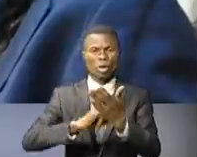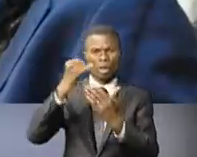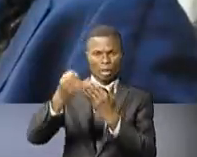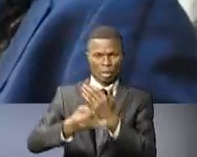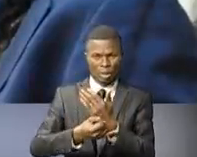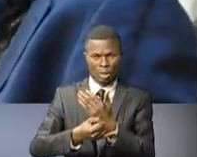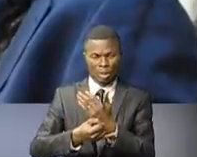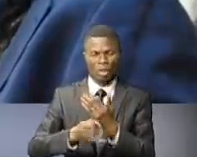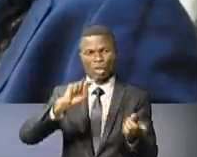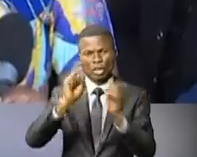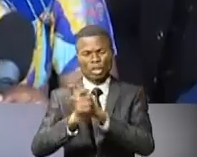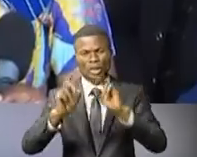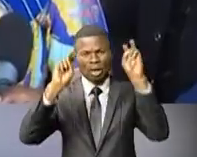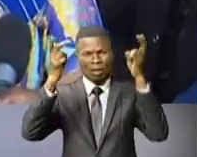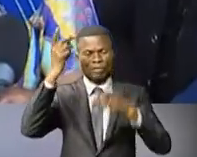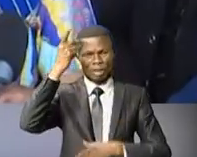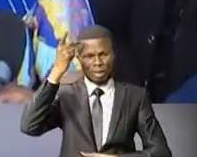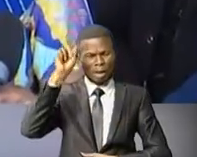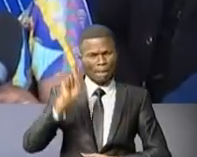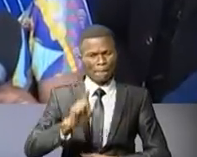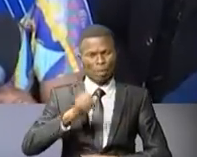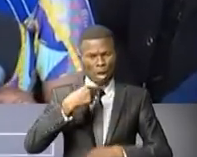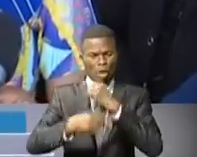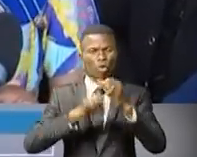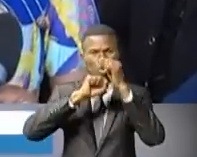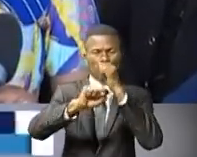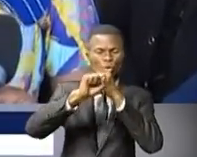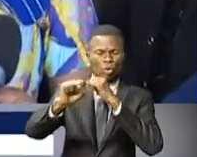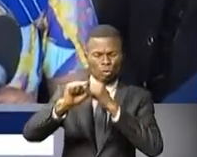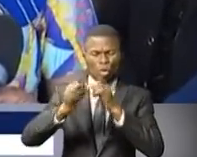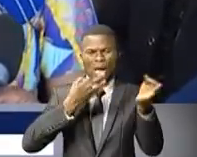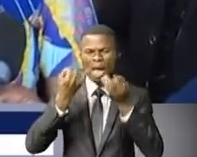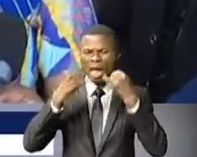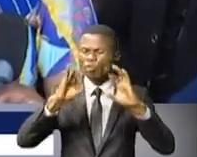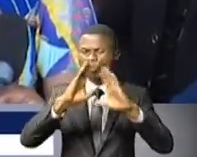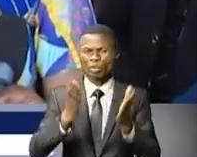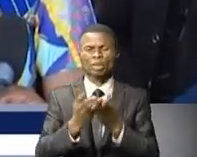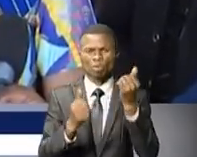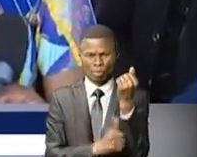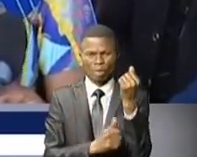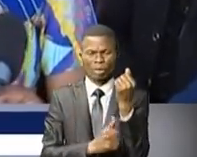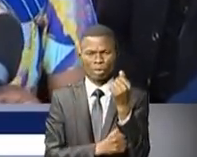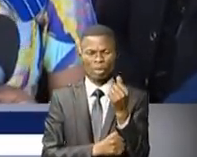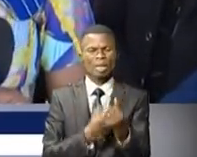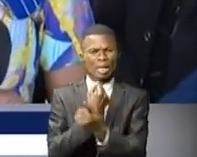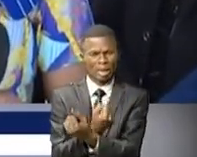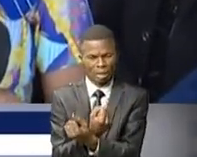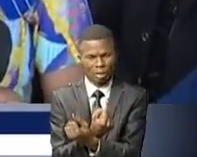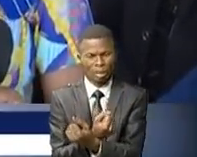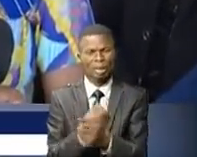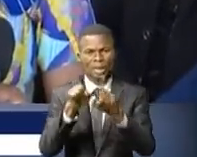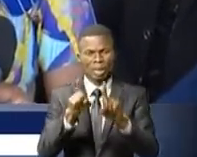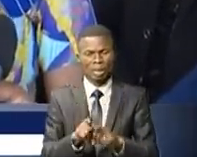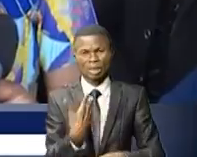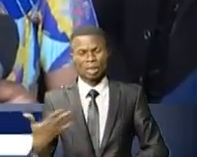de l'embellissement de la ville. C'est que nous voulons lancer une campagne de sensibilisation sur le respect des